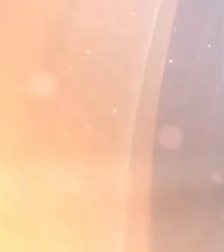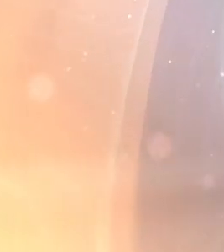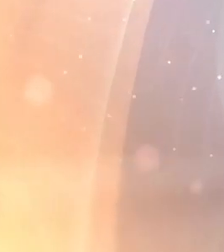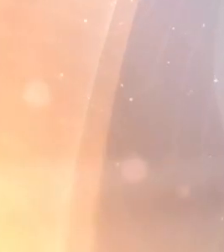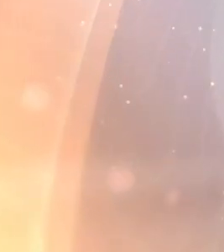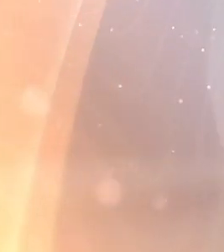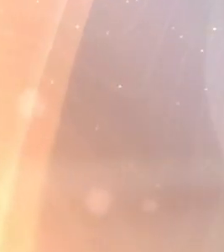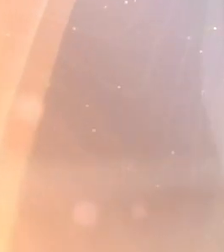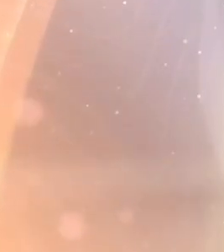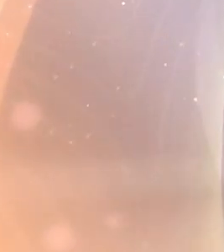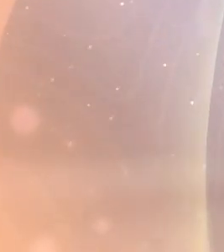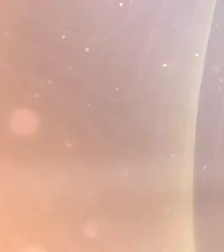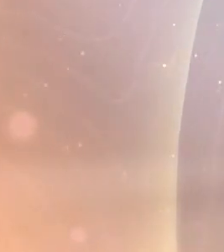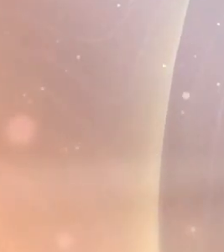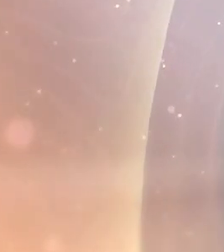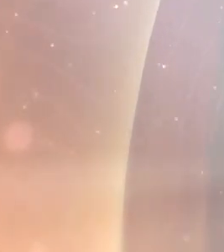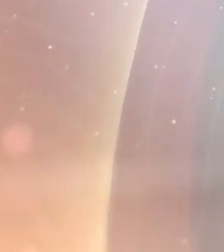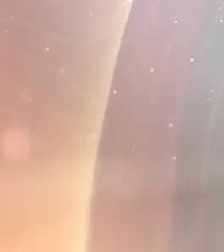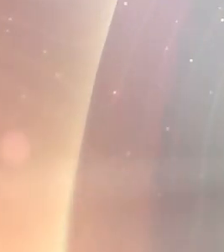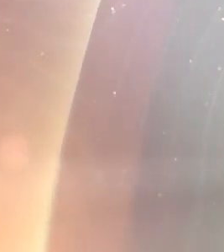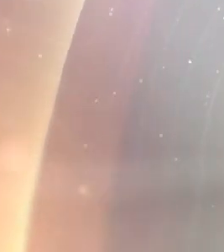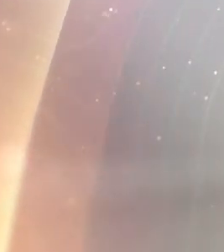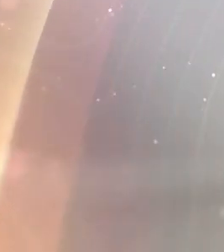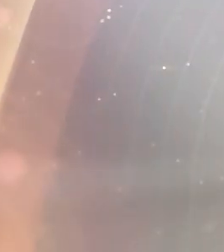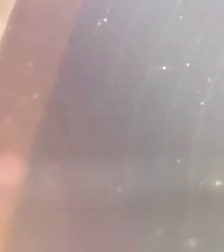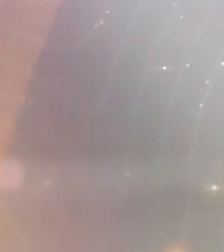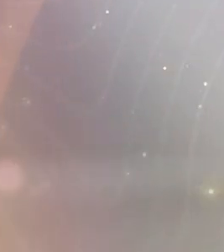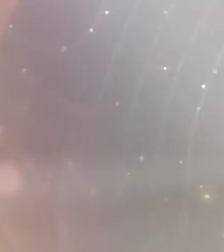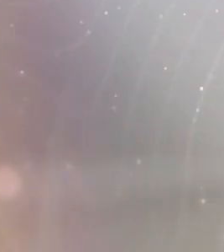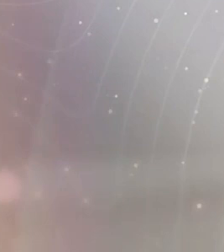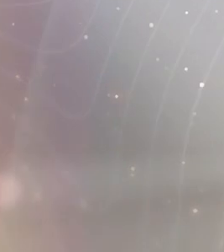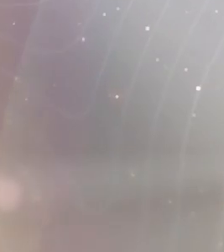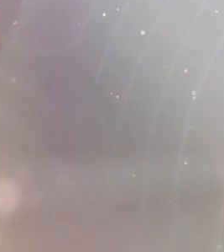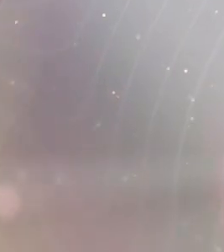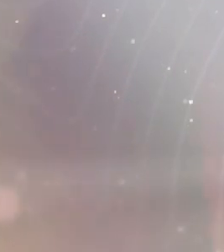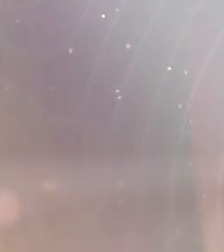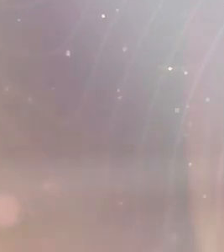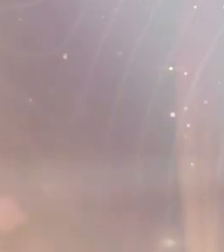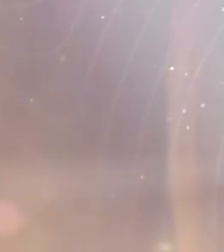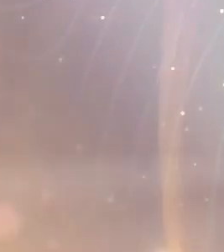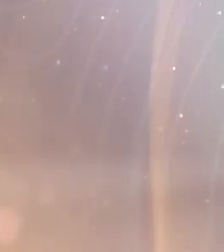البرنامج برعاية مؤسسة توكل كرمان.